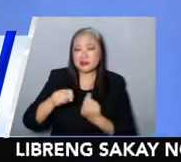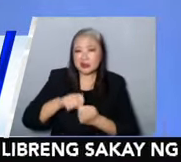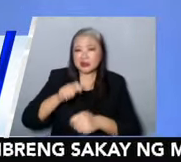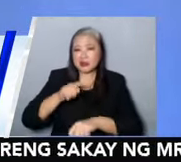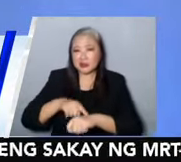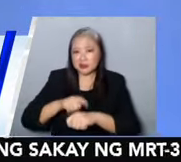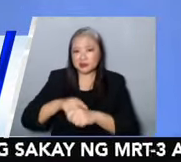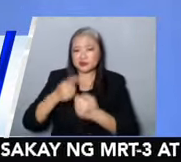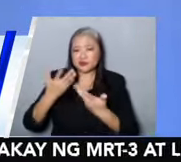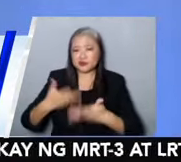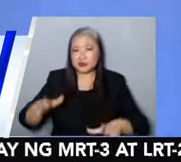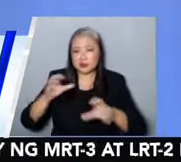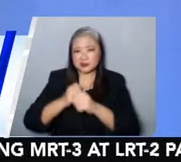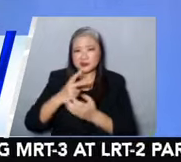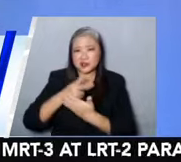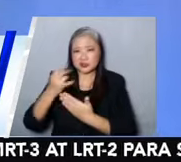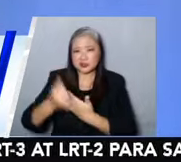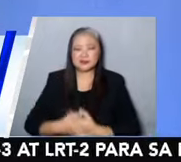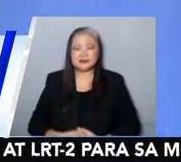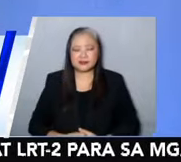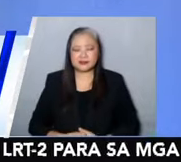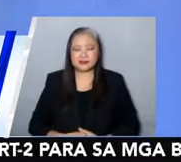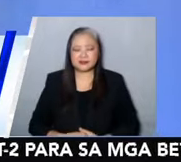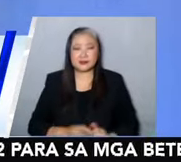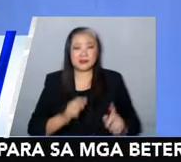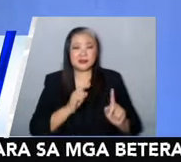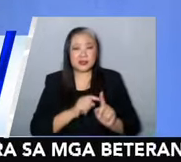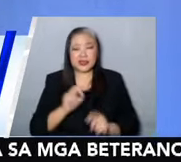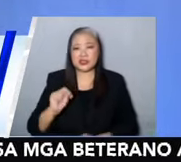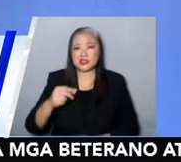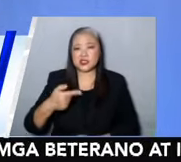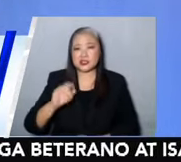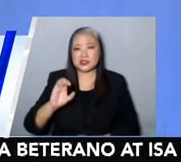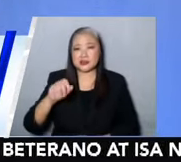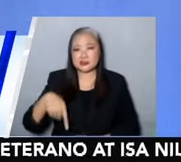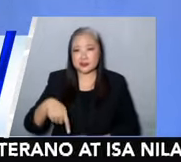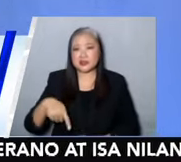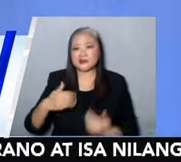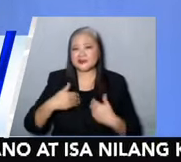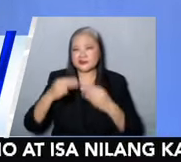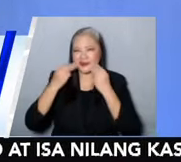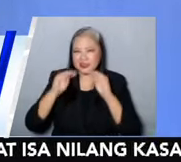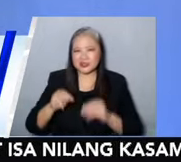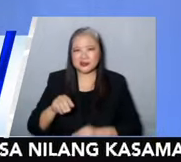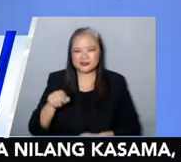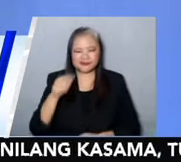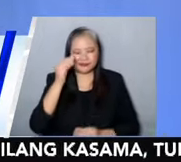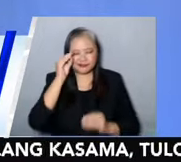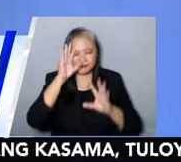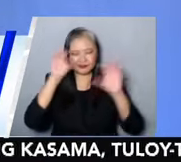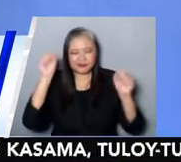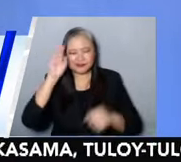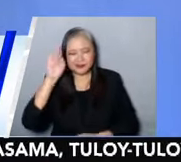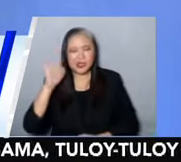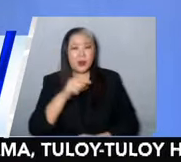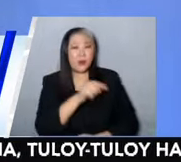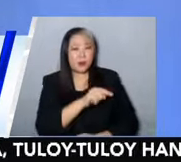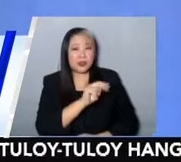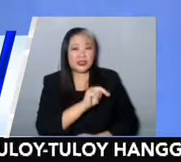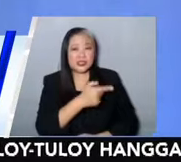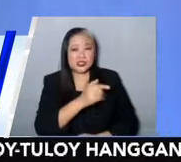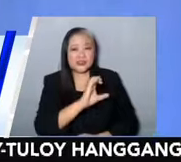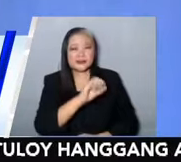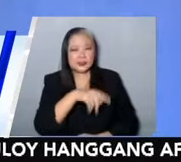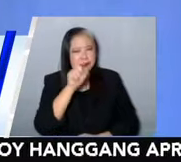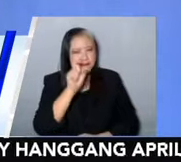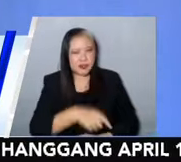may mensahe sa NGCP ang Pangulo. I urge the NGCP to deliver on the expansion